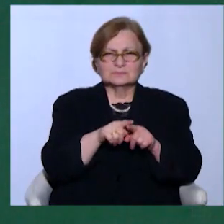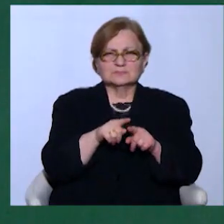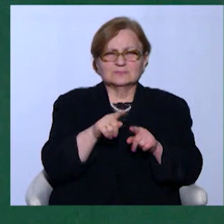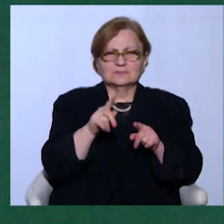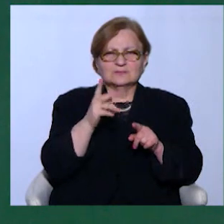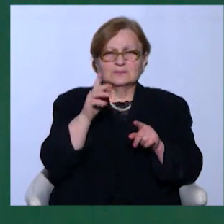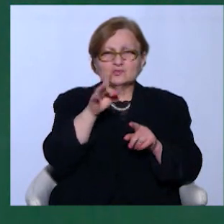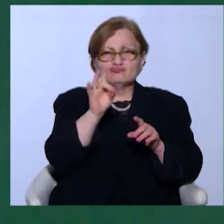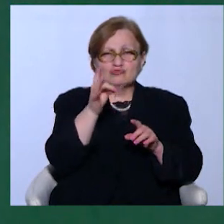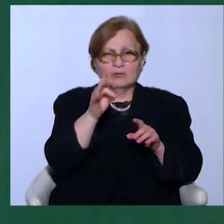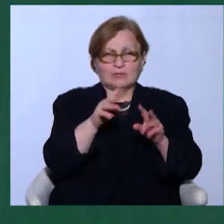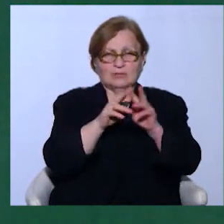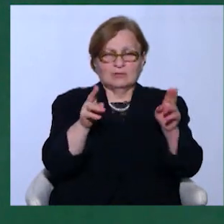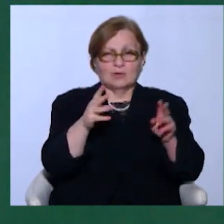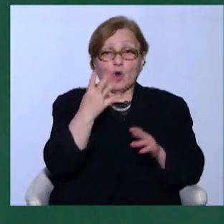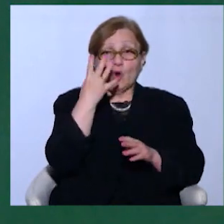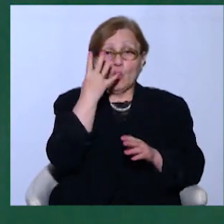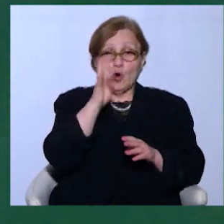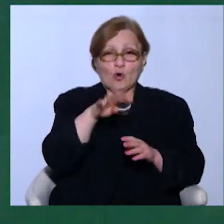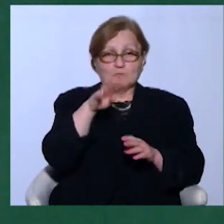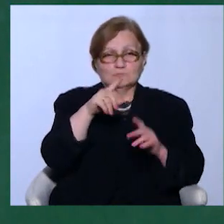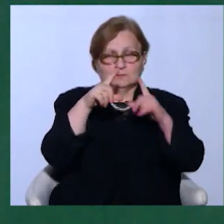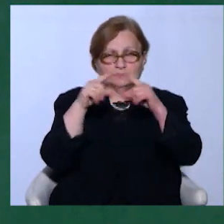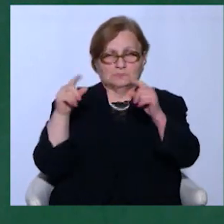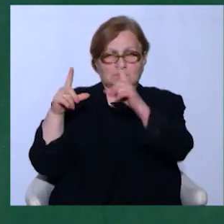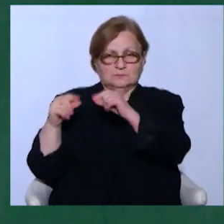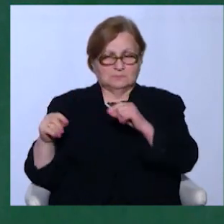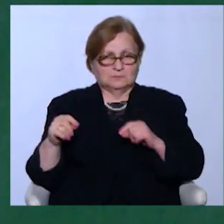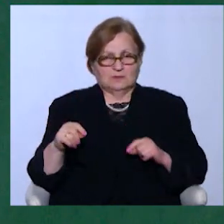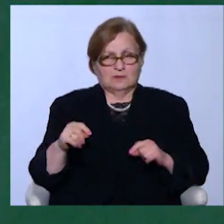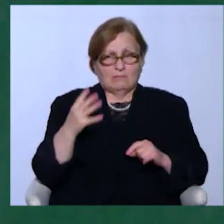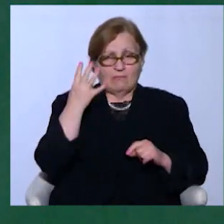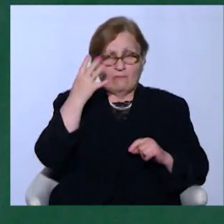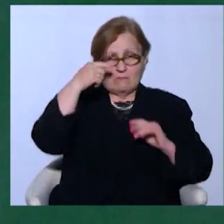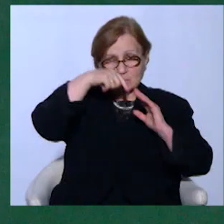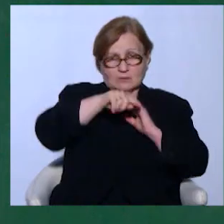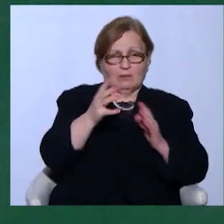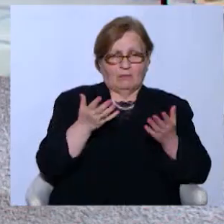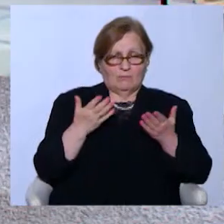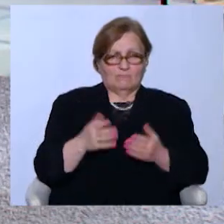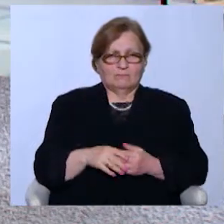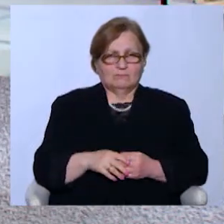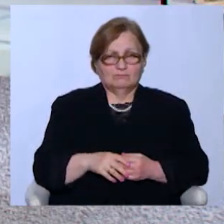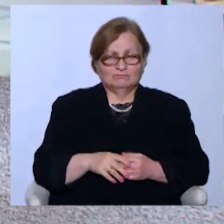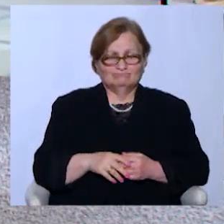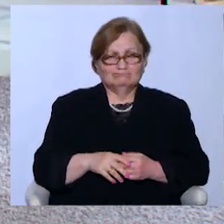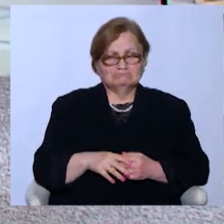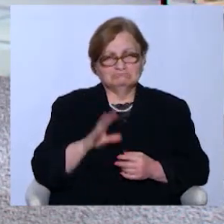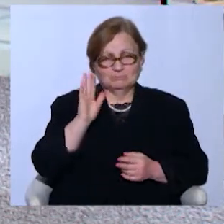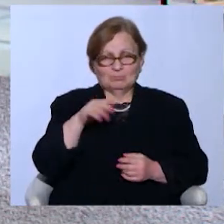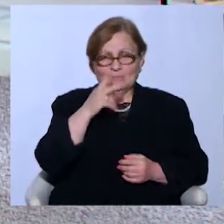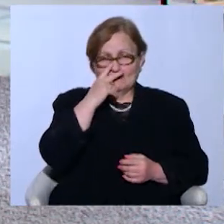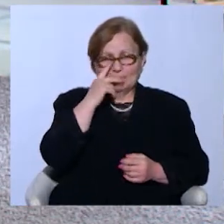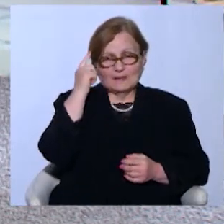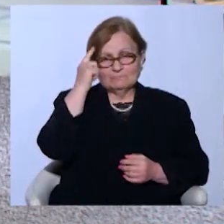მიიღოთ 4 სამკუთხედი. არ მოგესმათ? 4 სამკუთხედი. კარგით, აბა